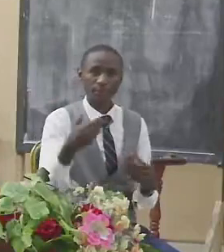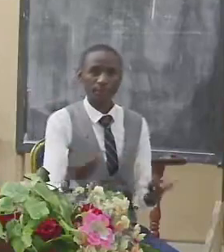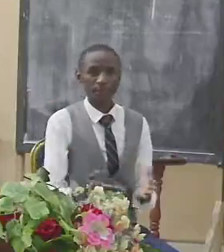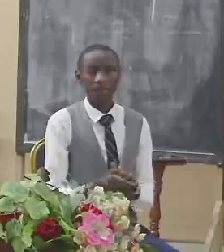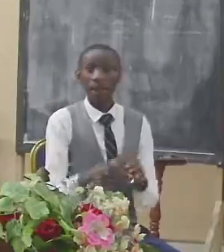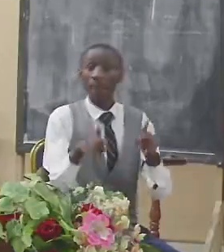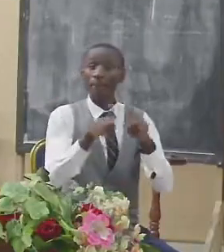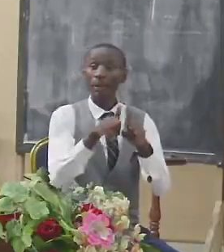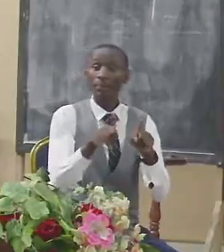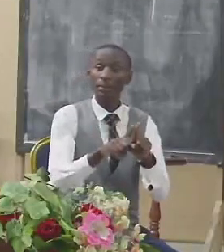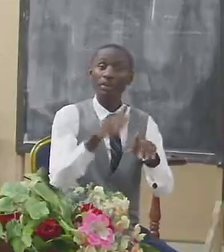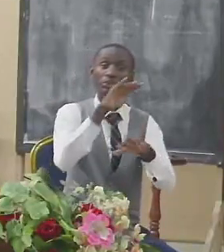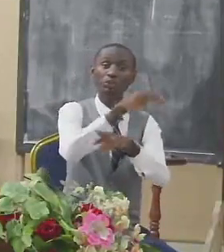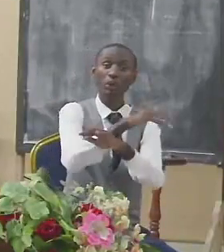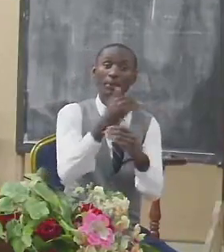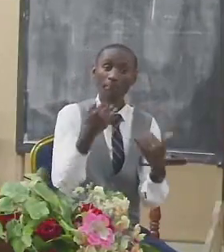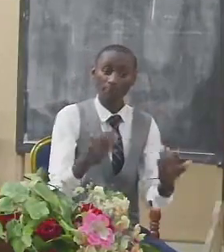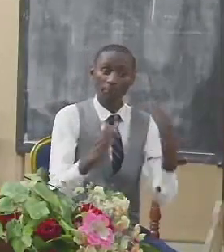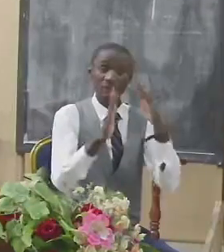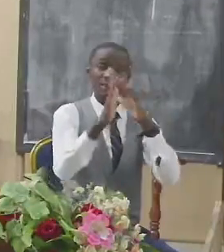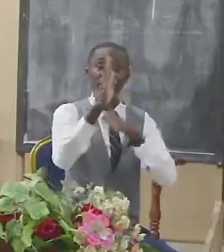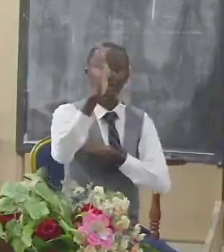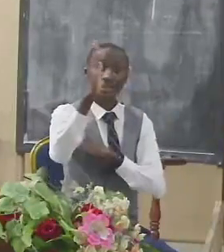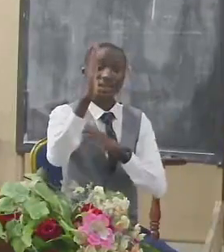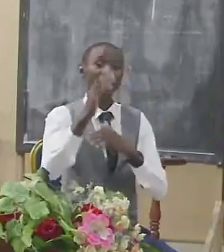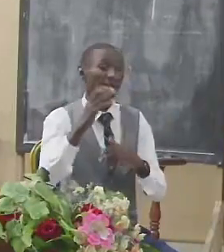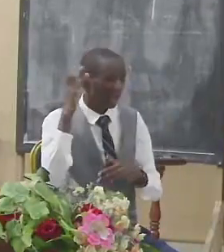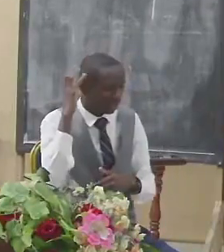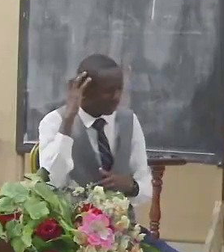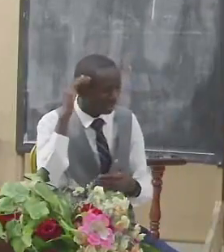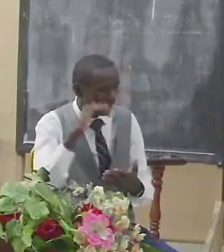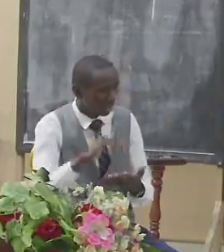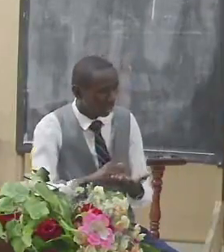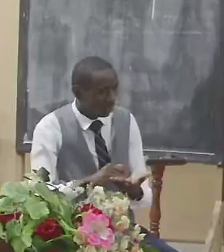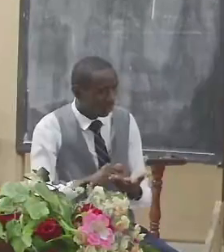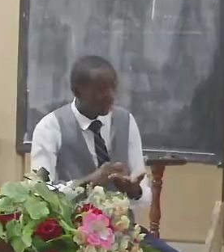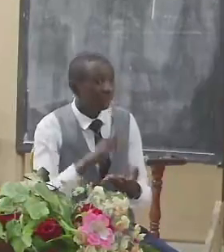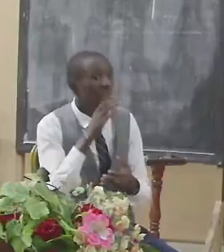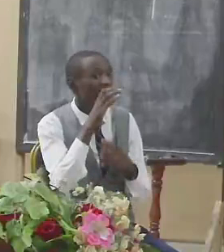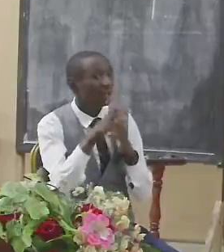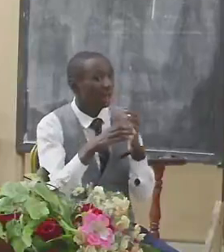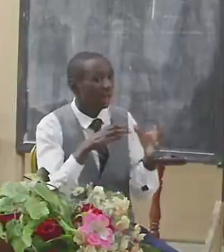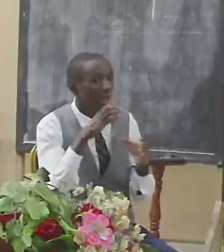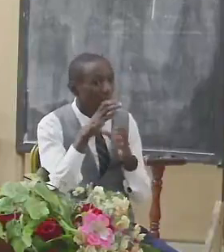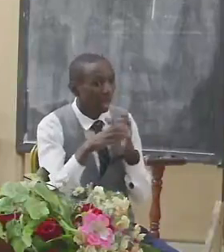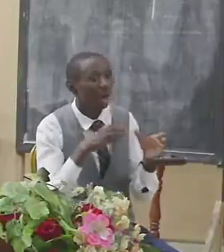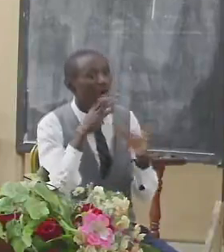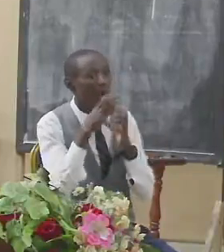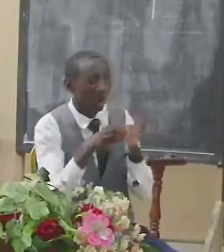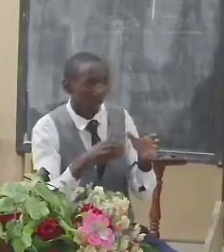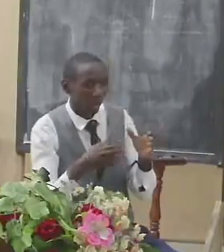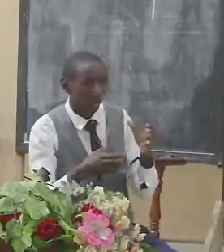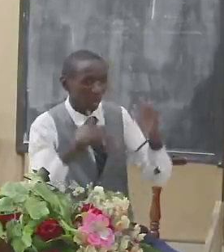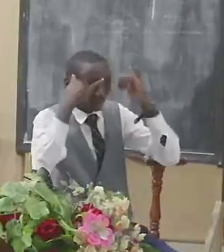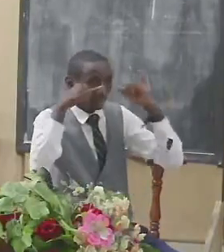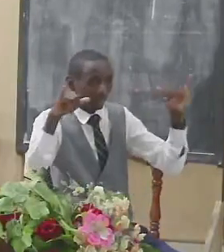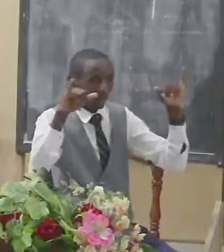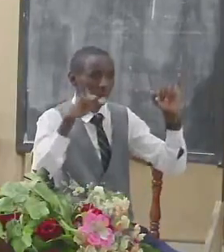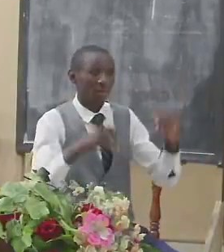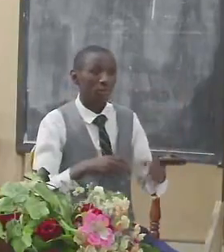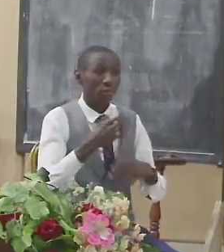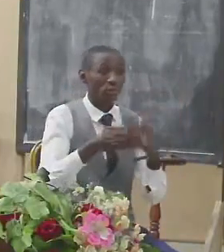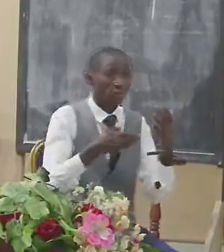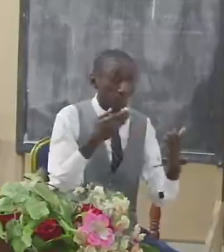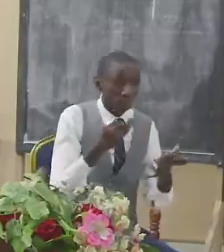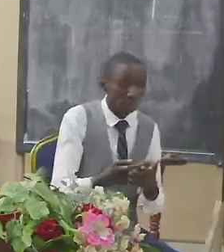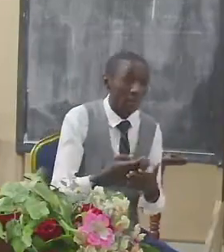Même ce soir. Ata jioni ya leo. Dieu entend encore. Mungu angali nasikia ile kulia ya ngombe. De mugissement. Ile kulia